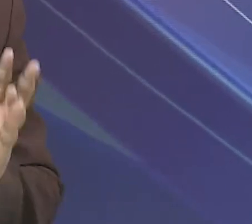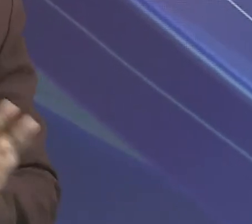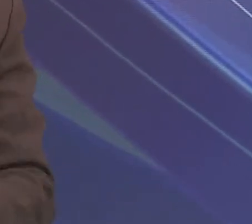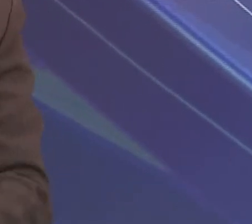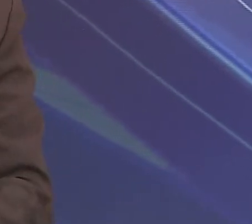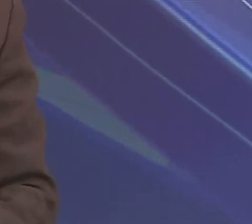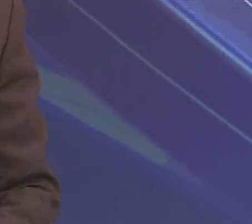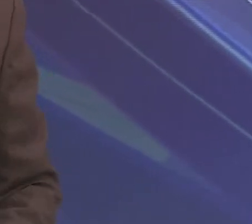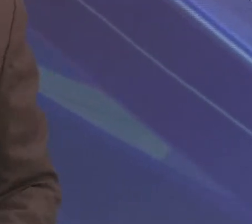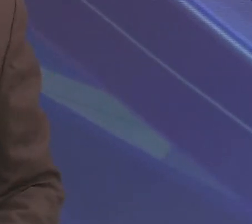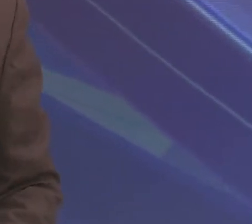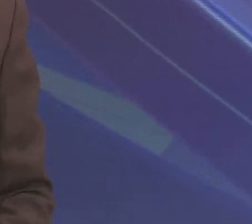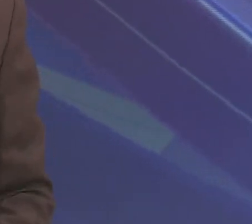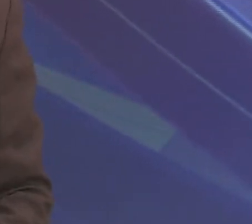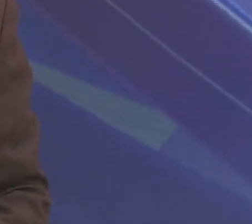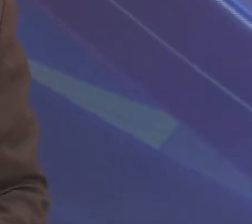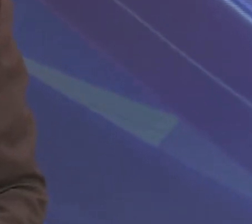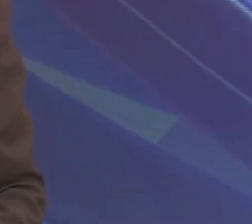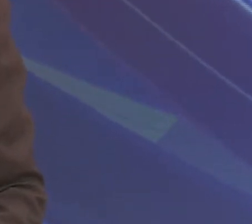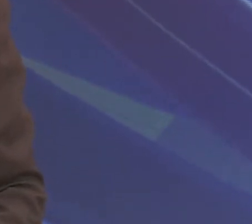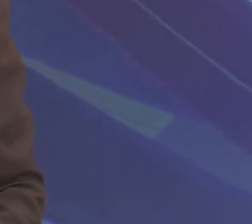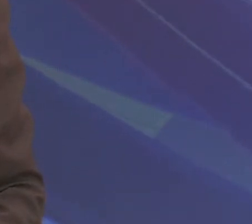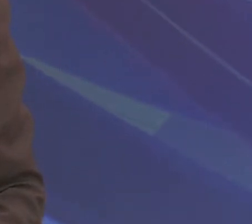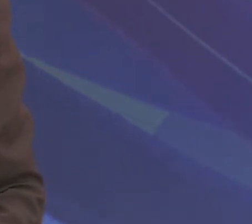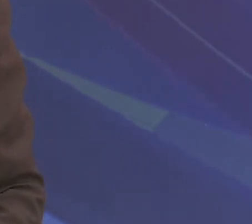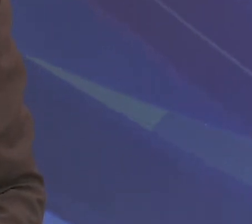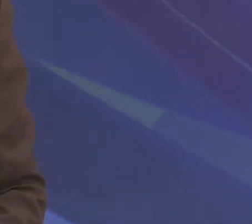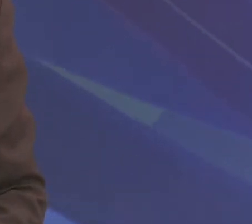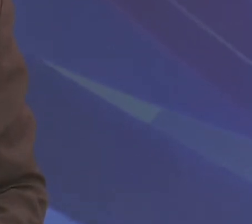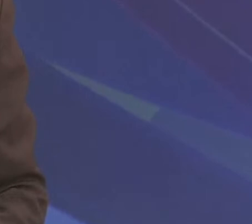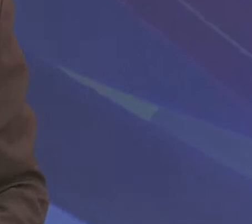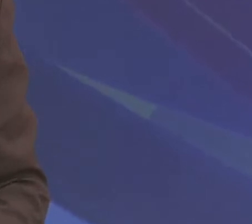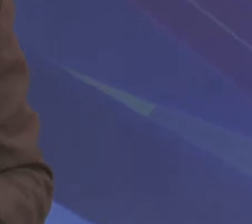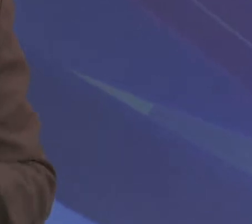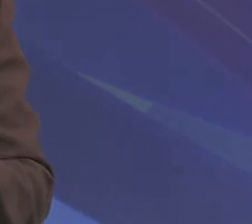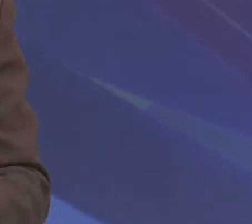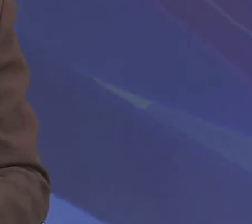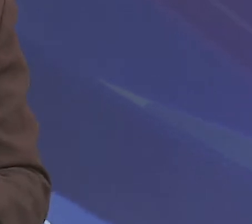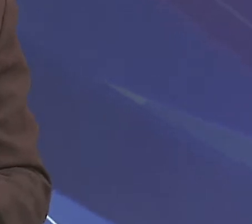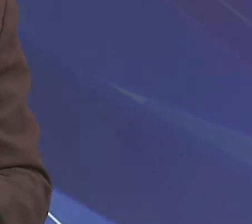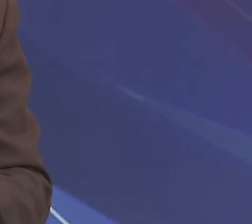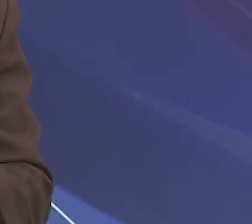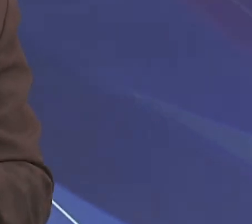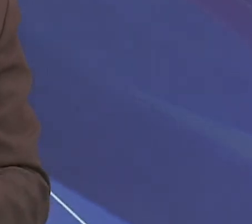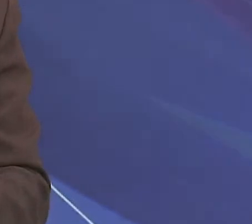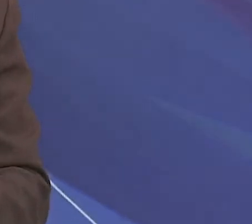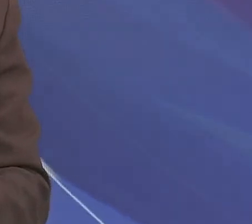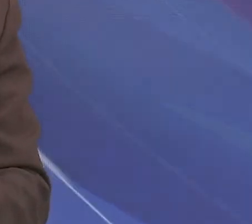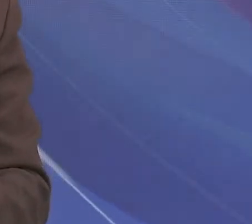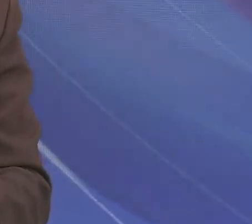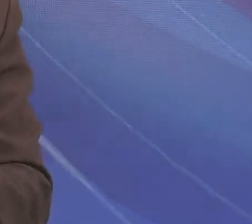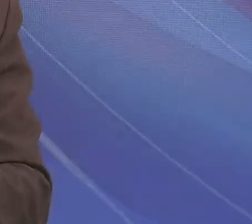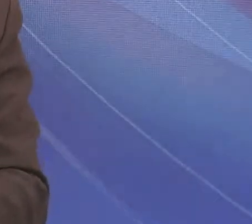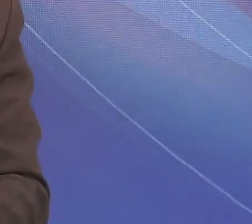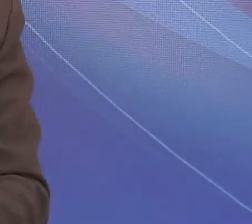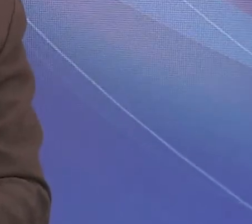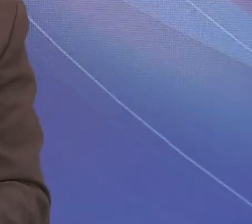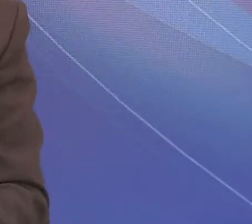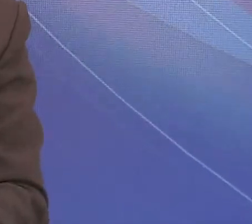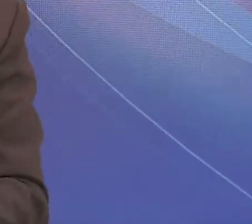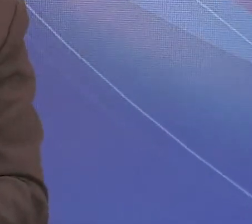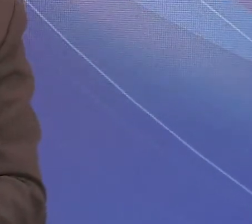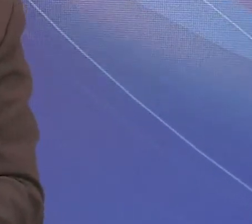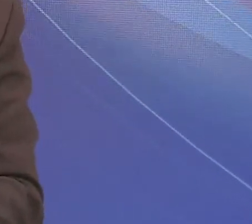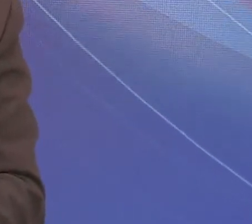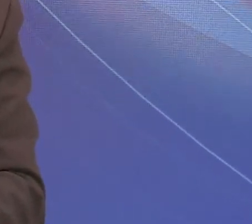मेडिकल डिवाइस पॉलिसी है उसको मंचुरी दी गई और इससे पहले खास बात ये रही की कैबिनेट की ब्रीफिंग शुरू होने से पहले छत्तीसगढ़ में जो